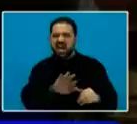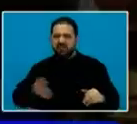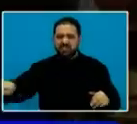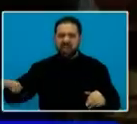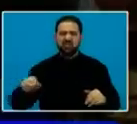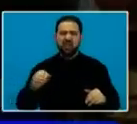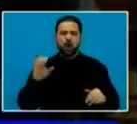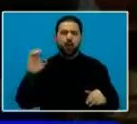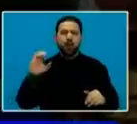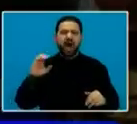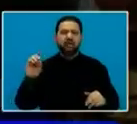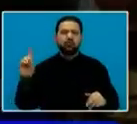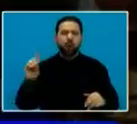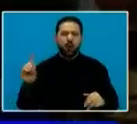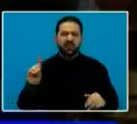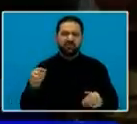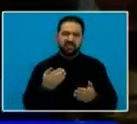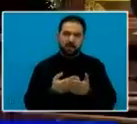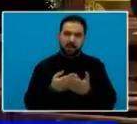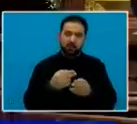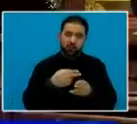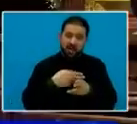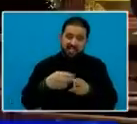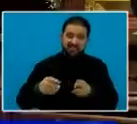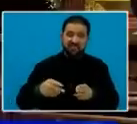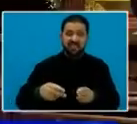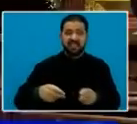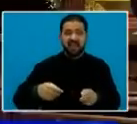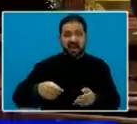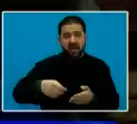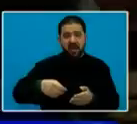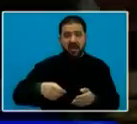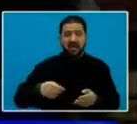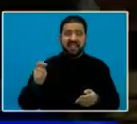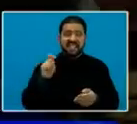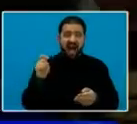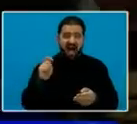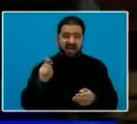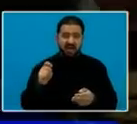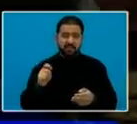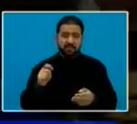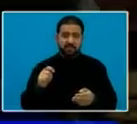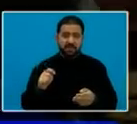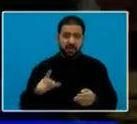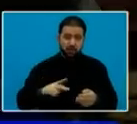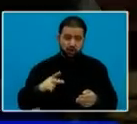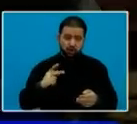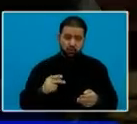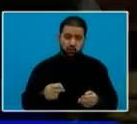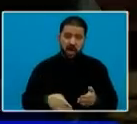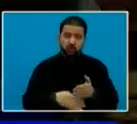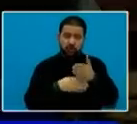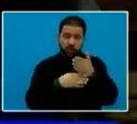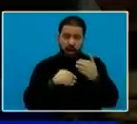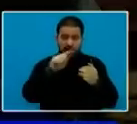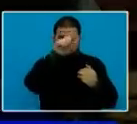pentru că pare că Sfintele Taine presupun o doză... Păi recunoașterea acelui gestul cel mai